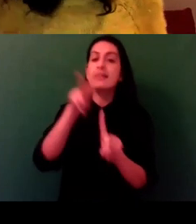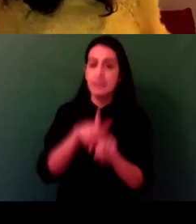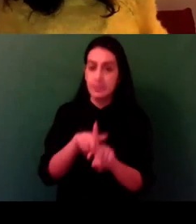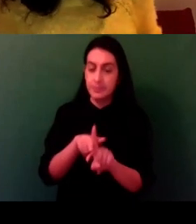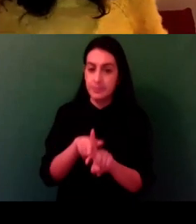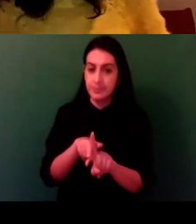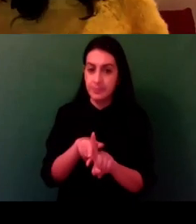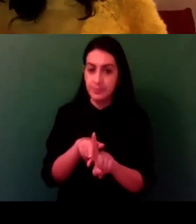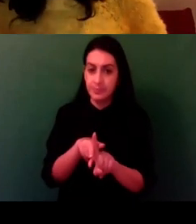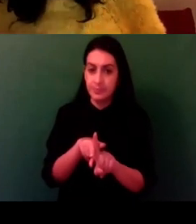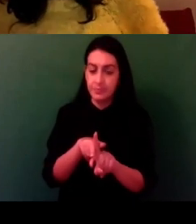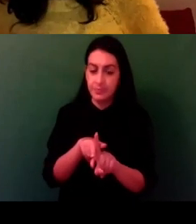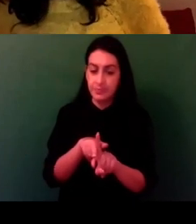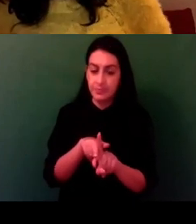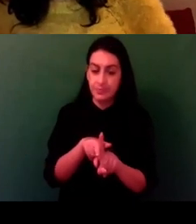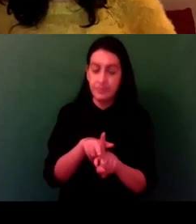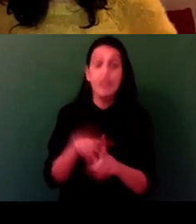katılım iletişim